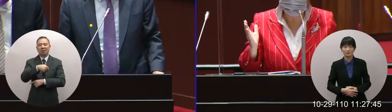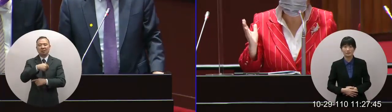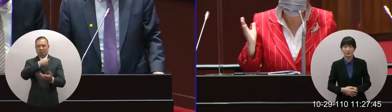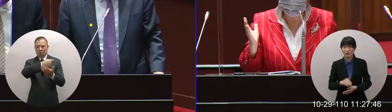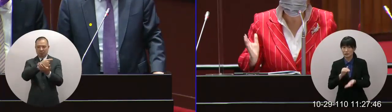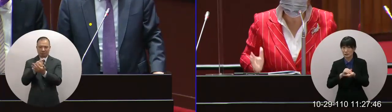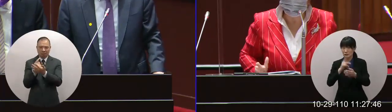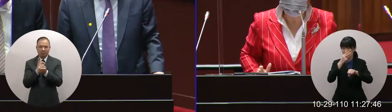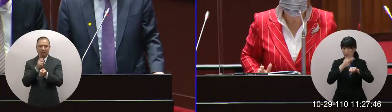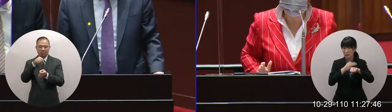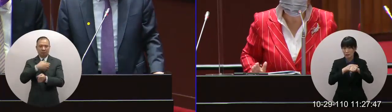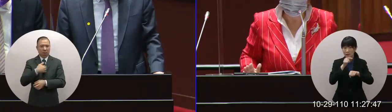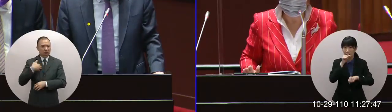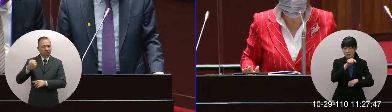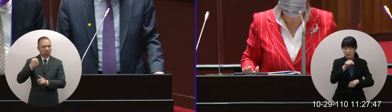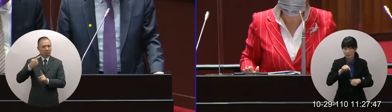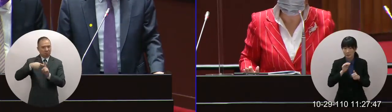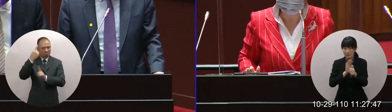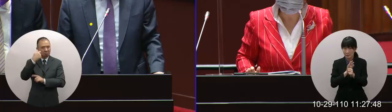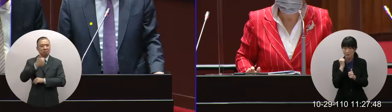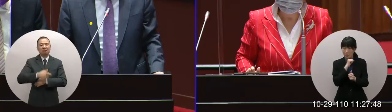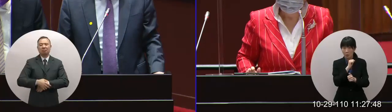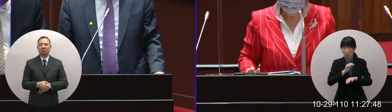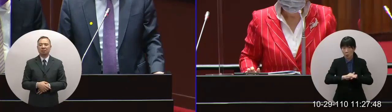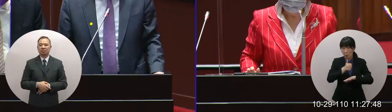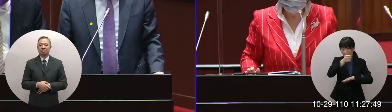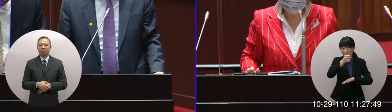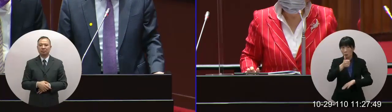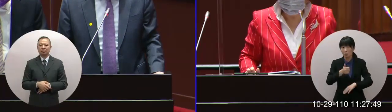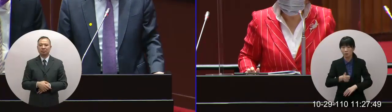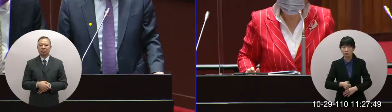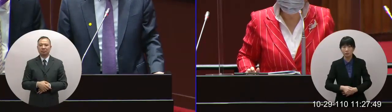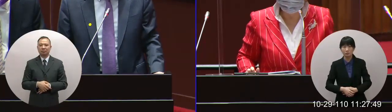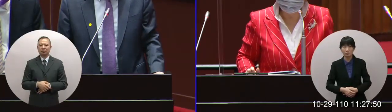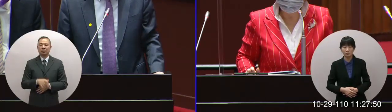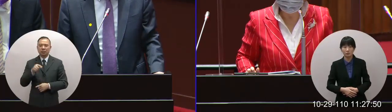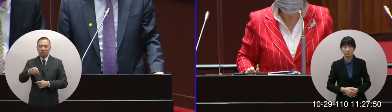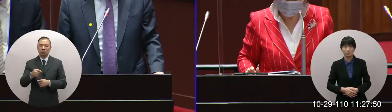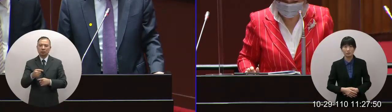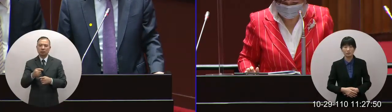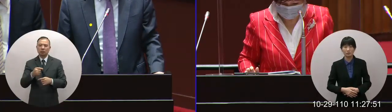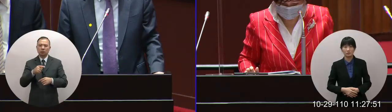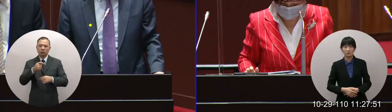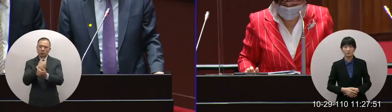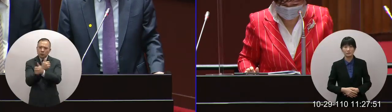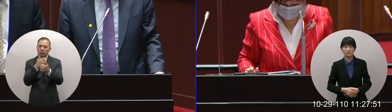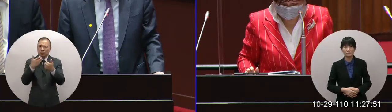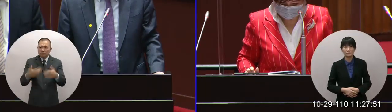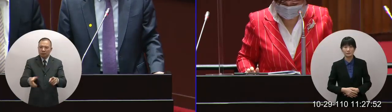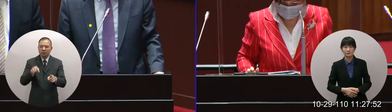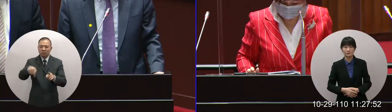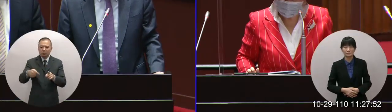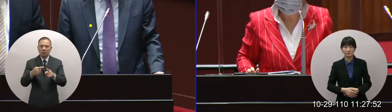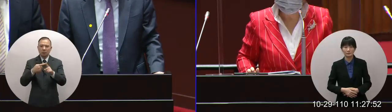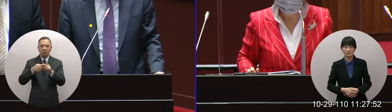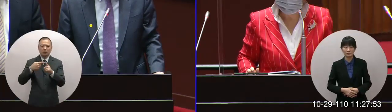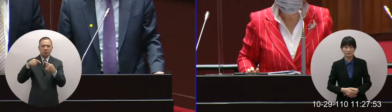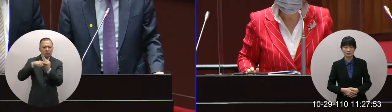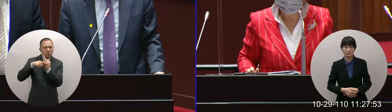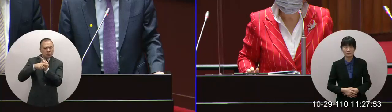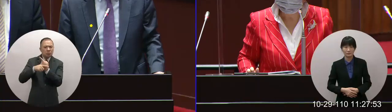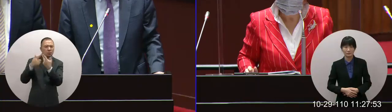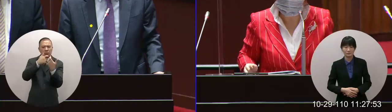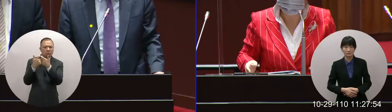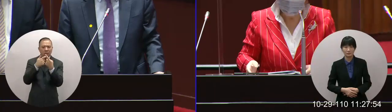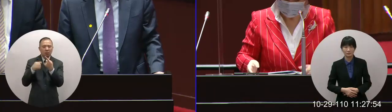特别。 医疗科技是护国群山，不够厉害。 相当的程度的磨合，未来智慧医疗在台湾是会起飞的